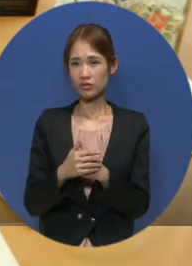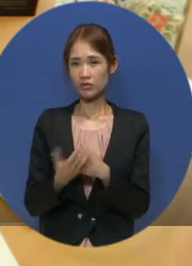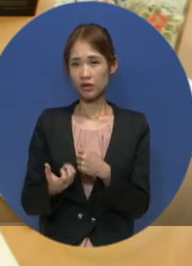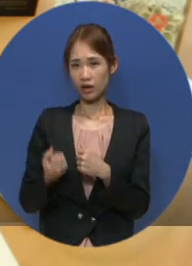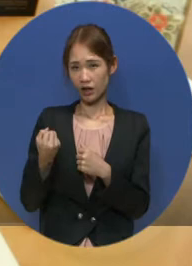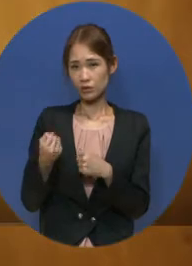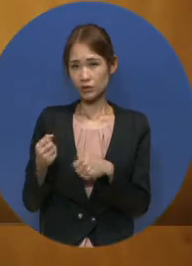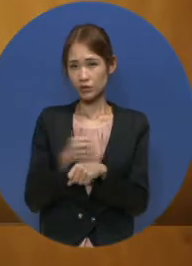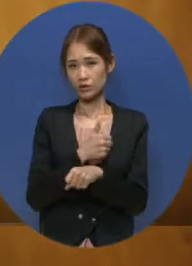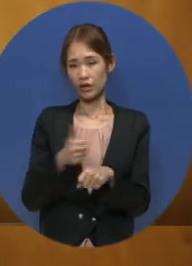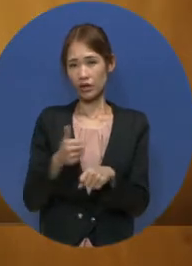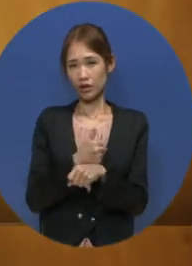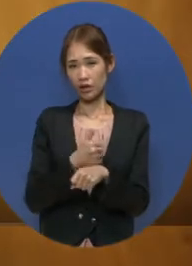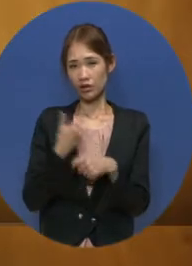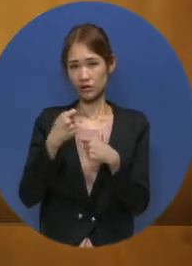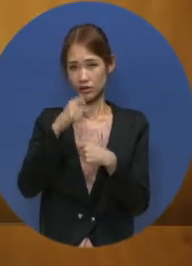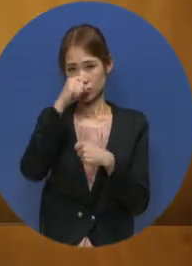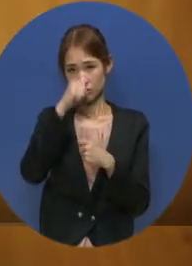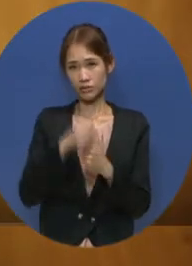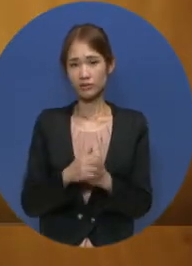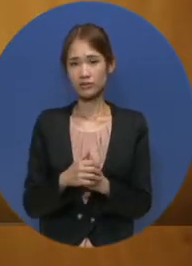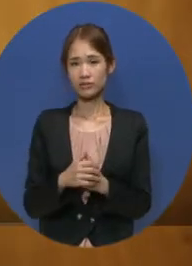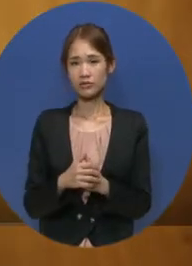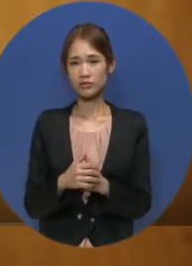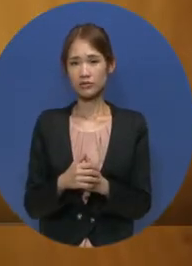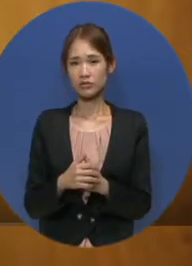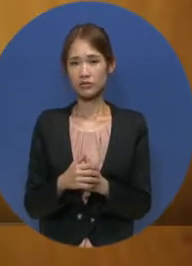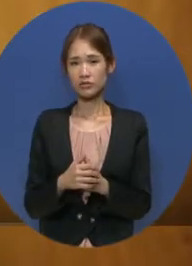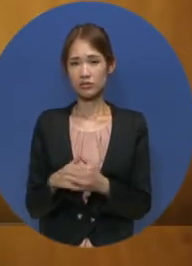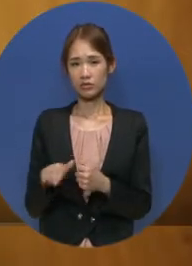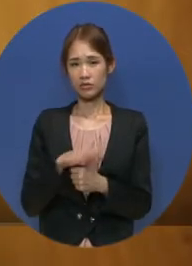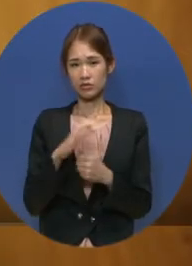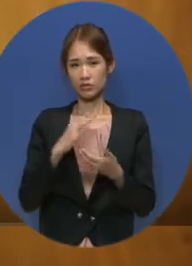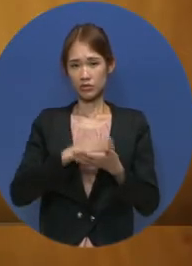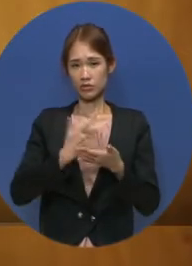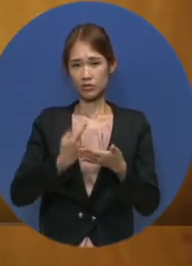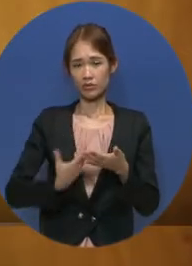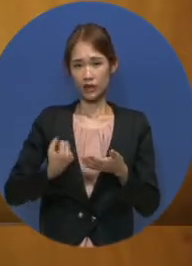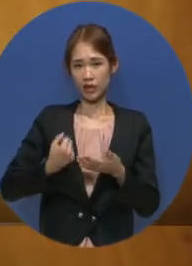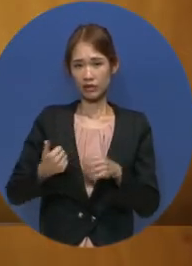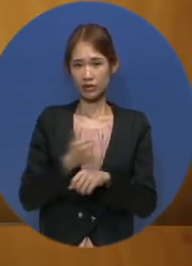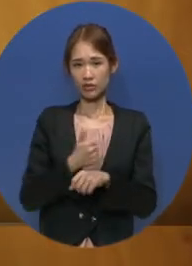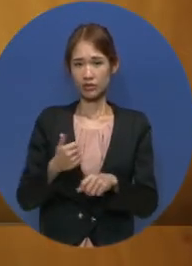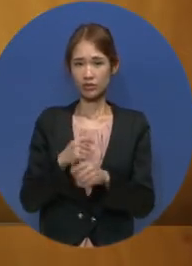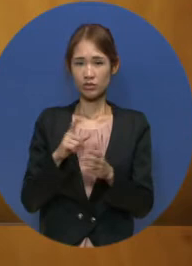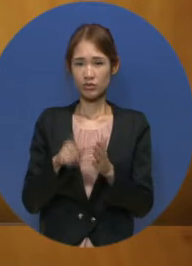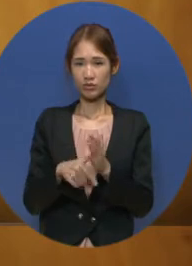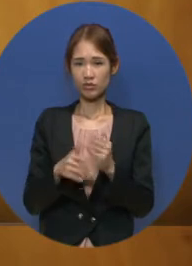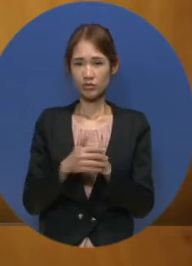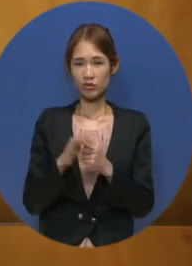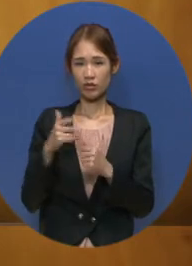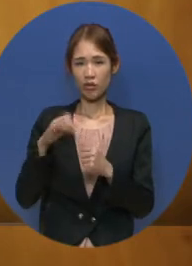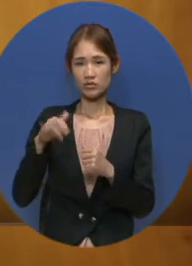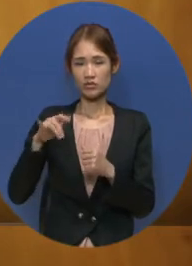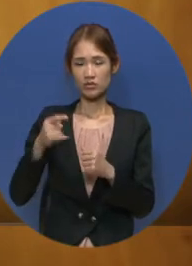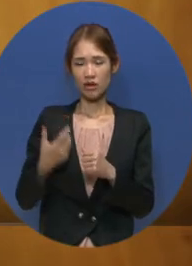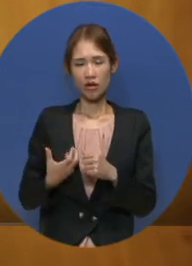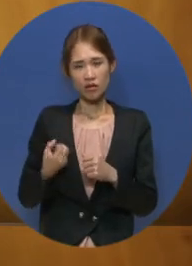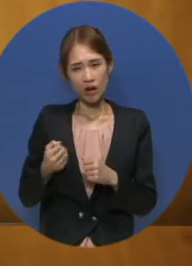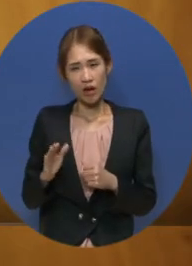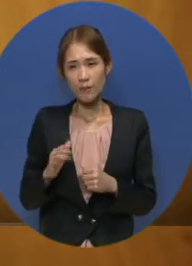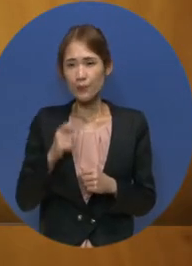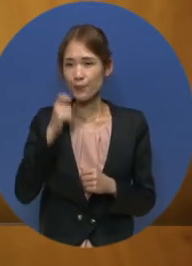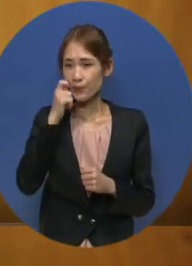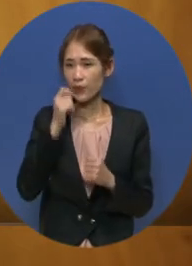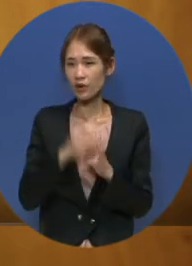하고 다니시기에 굉장히 최적화되어 있습니다. 그래서 우리가 노트북은 많이 휴대를 하고 다니고 있는데 거치대는 무거워서 휴대를 못하잖아요. 그래서